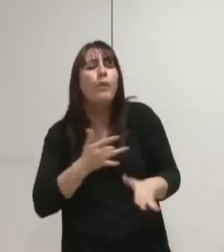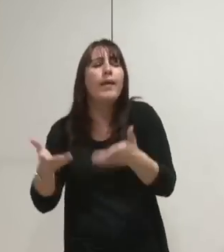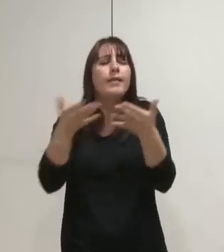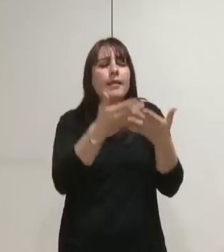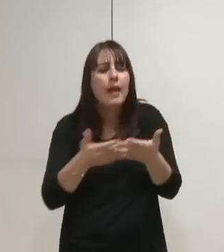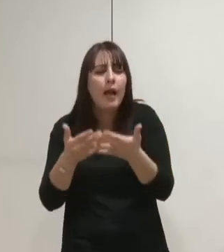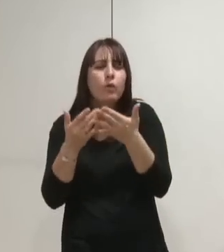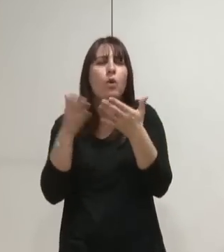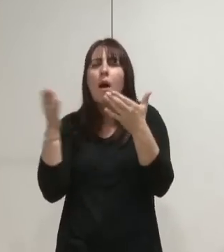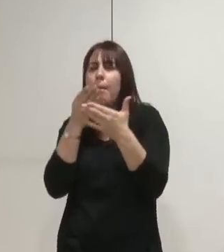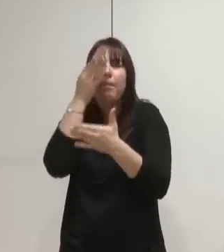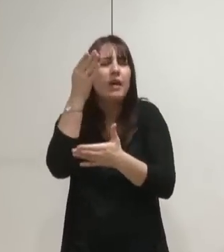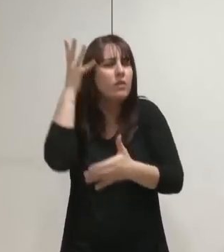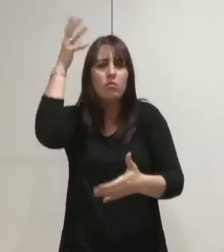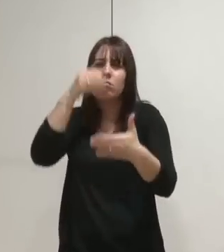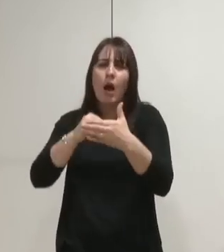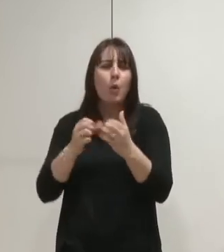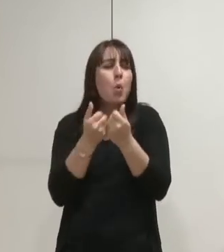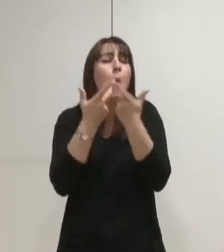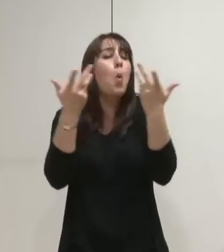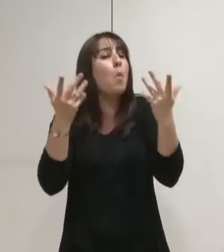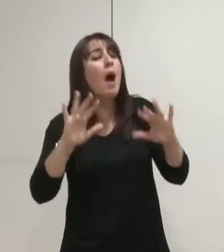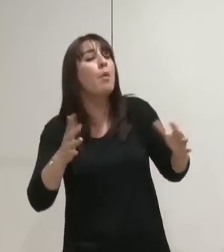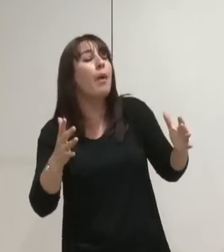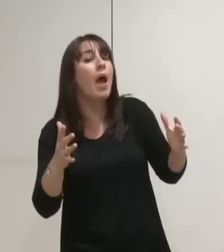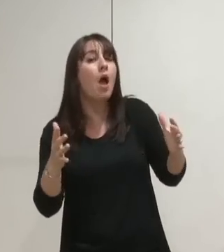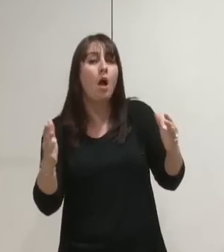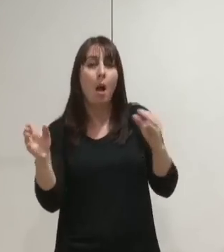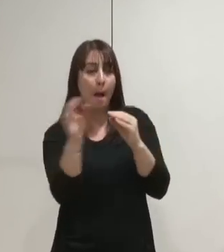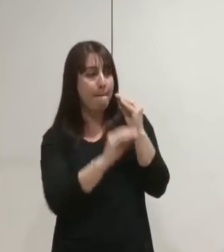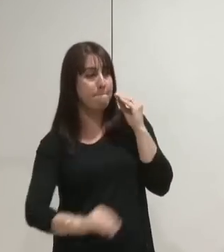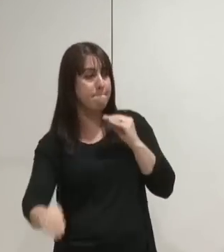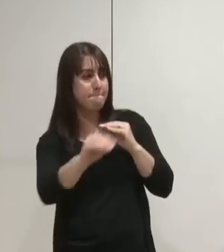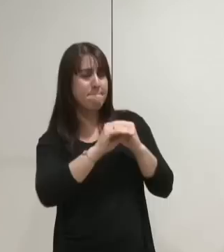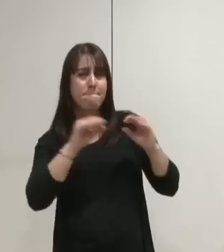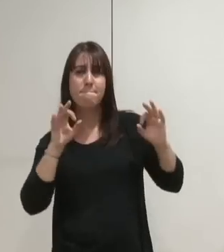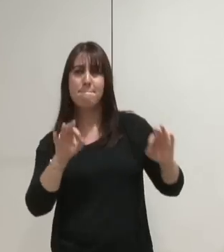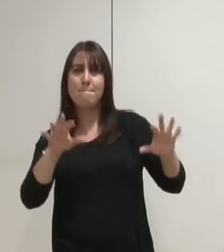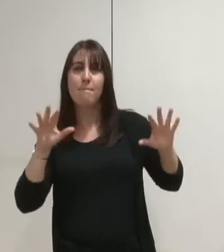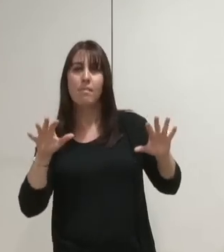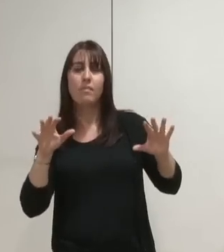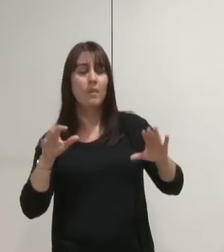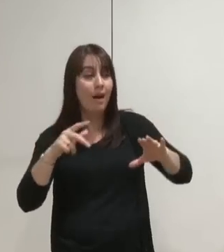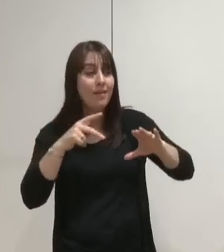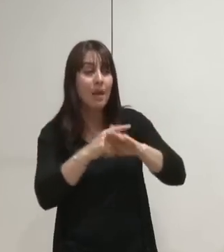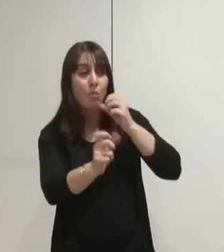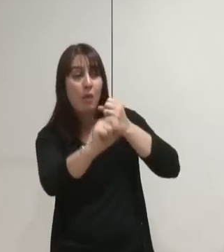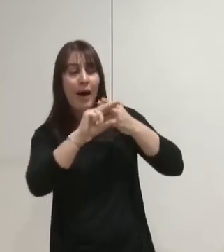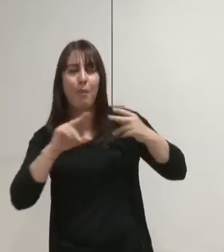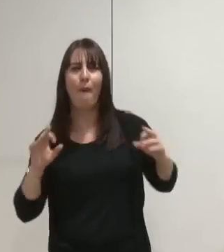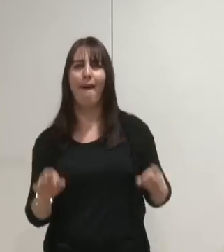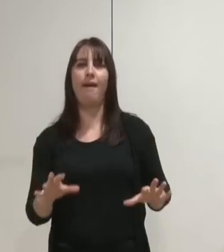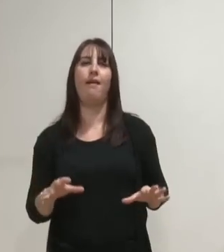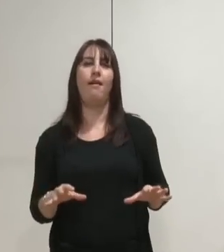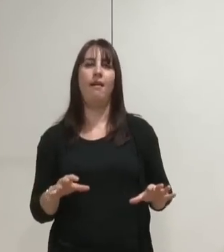toutes les prévisions possibles de cette régie personne ne m'a donné le plus petit début de commencement de réponse je